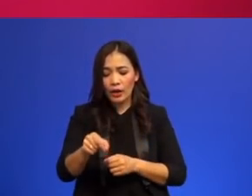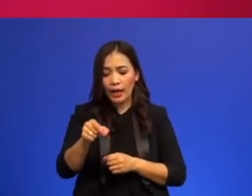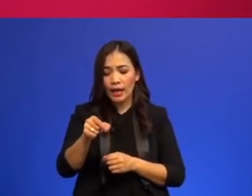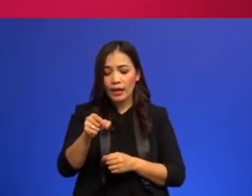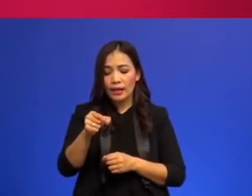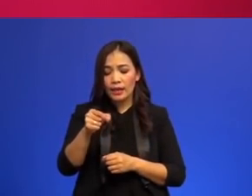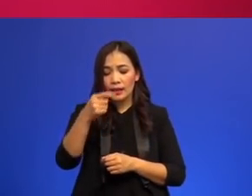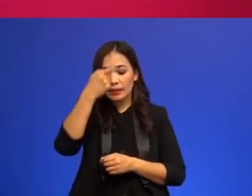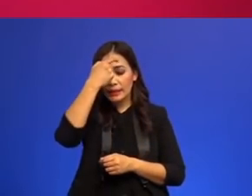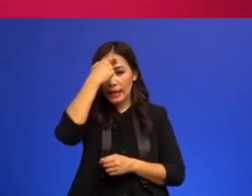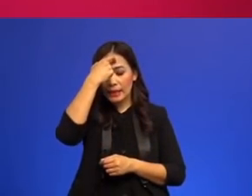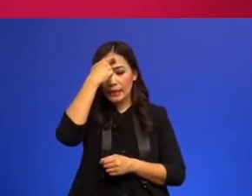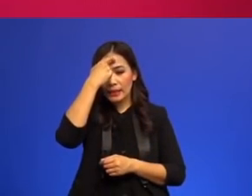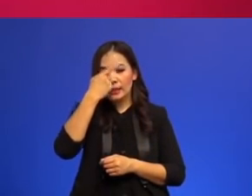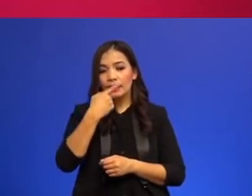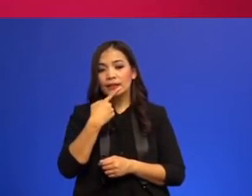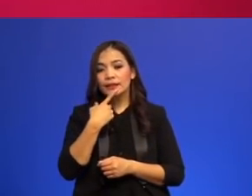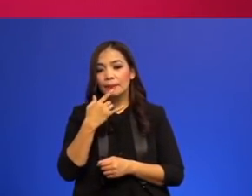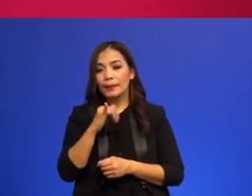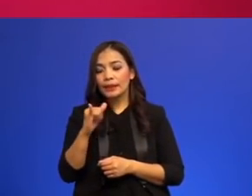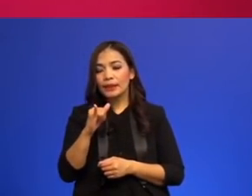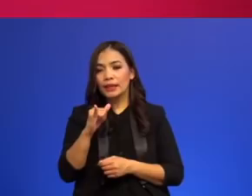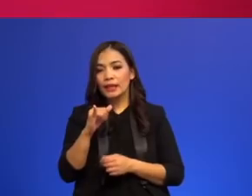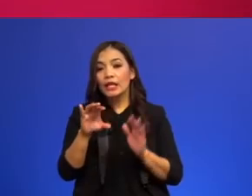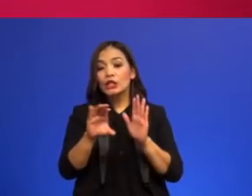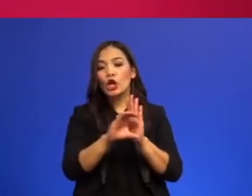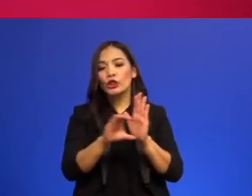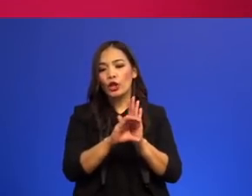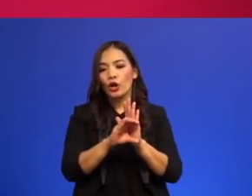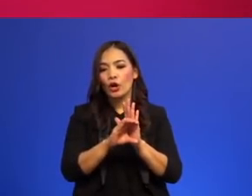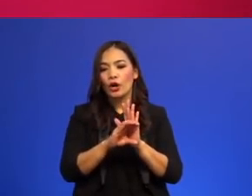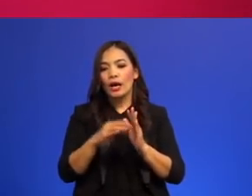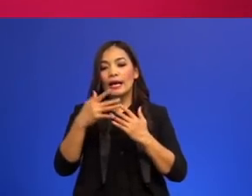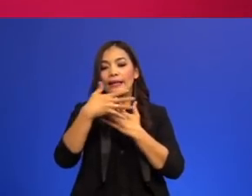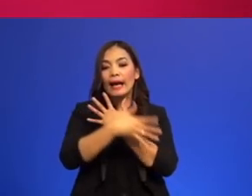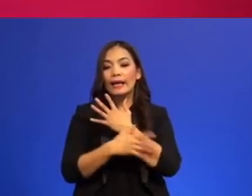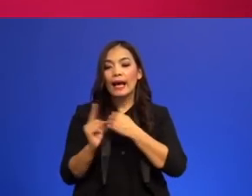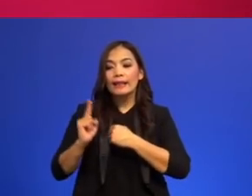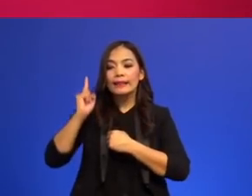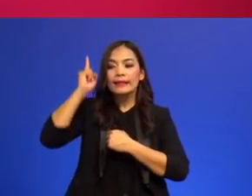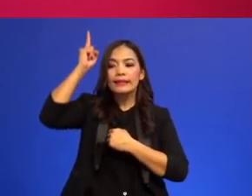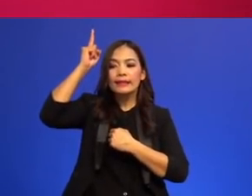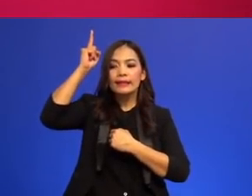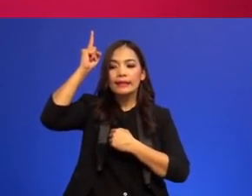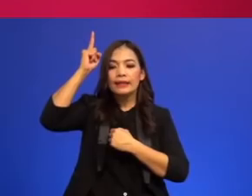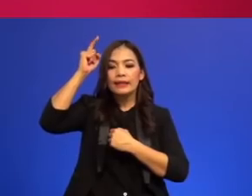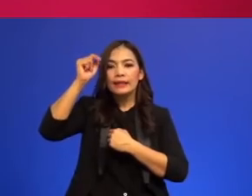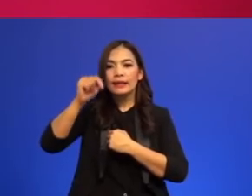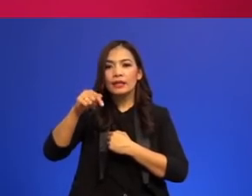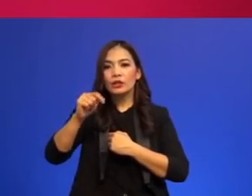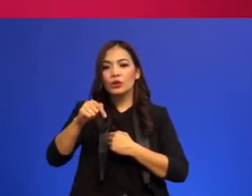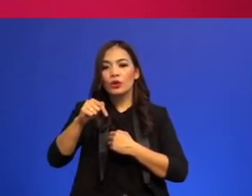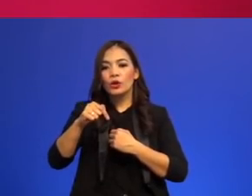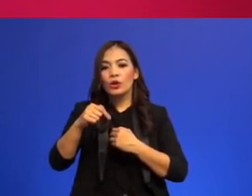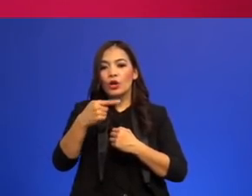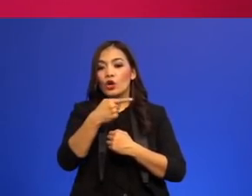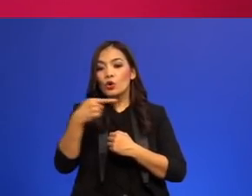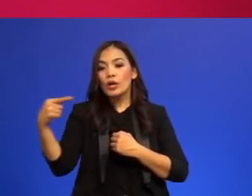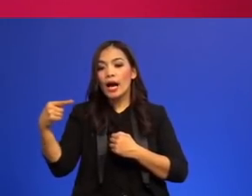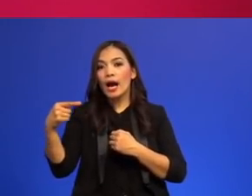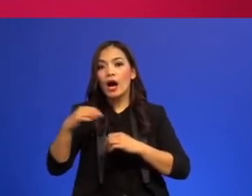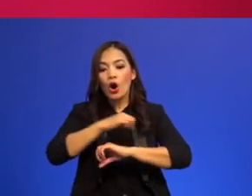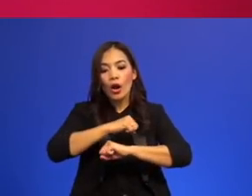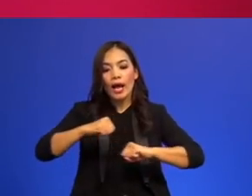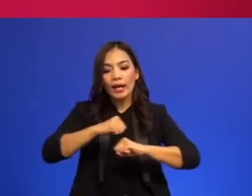karena kelalaiannya. Misalnya darah tinggi. Darah tinggi itu sangat bisa dikurangi dengan